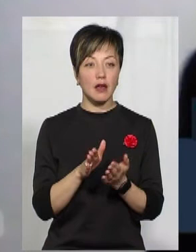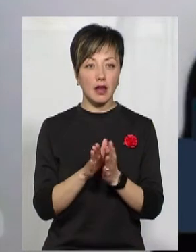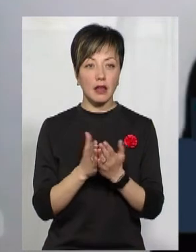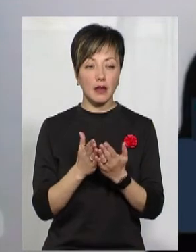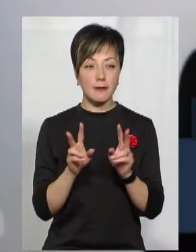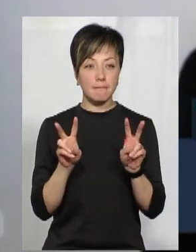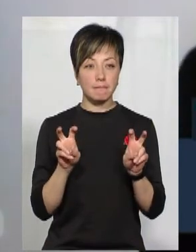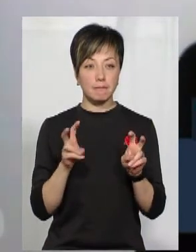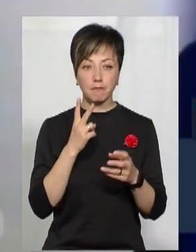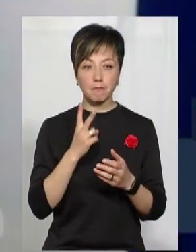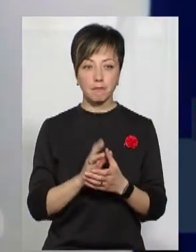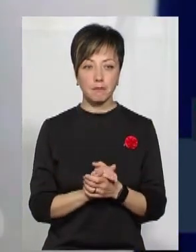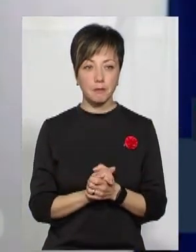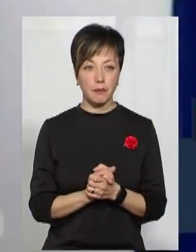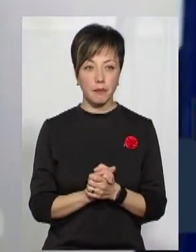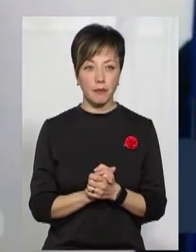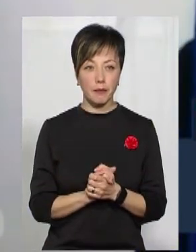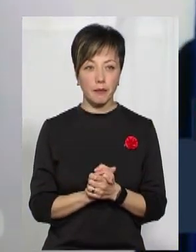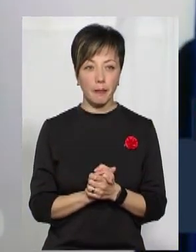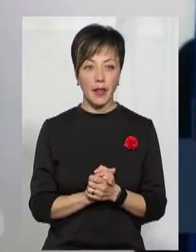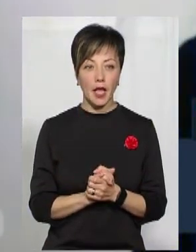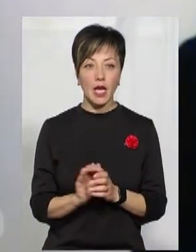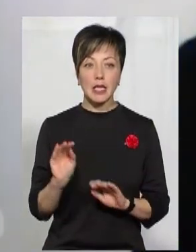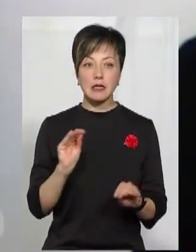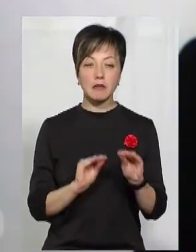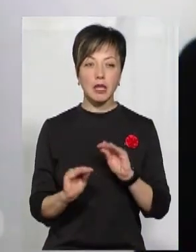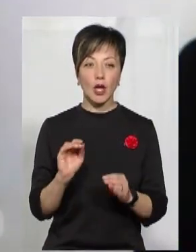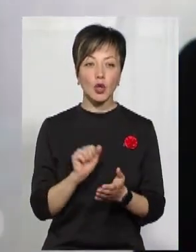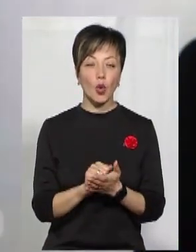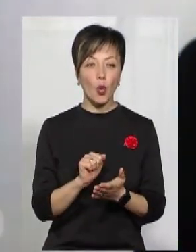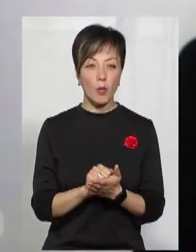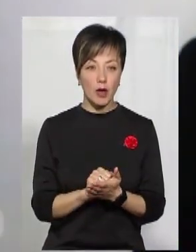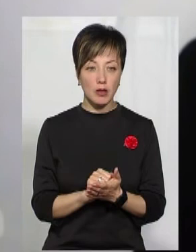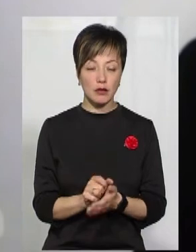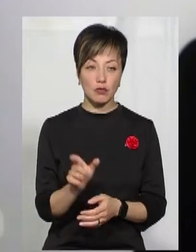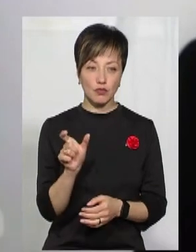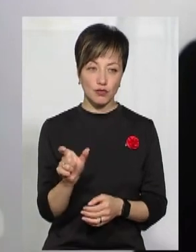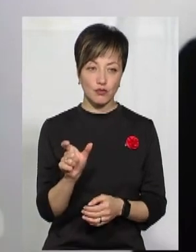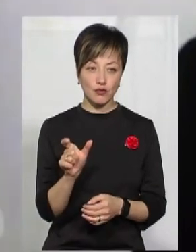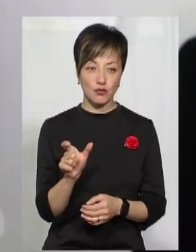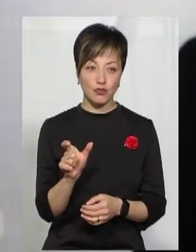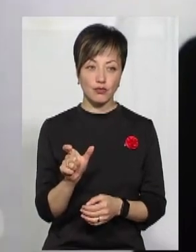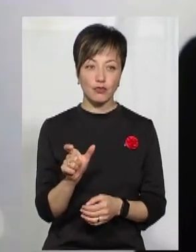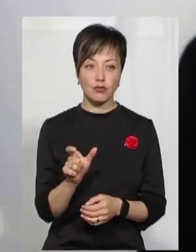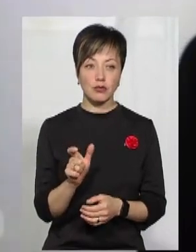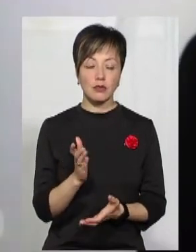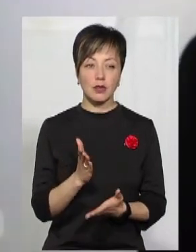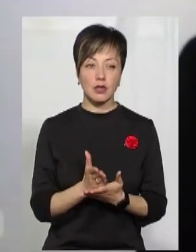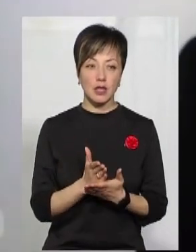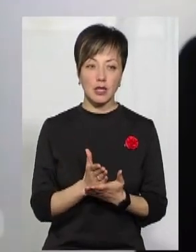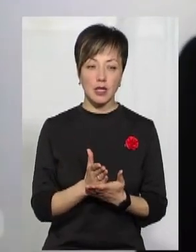ось, я покажу, ось такого збірника документів. Він достатньо вмістовний. Тут